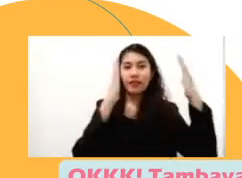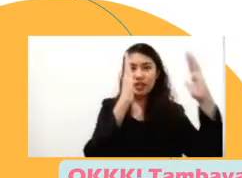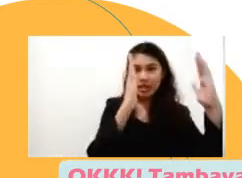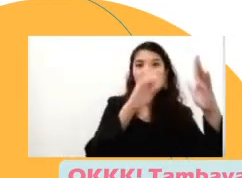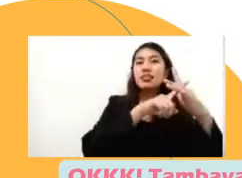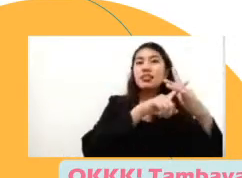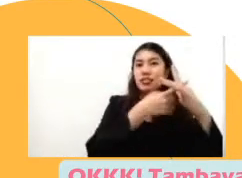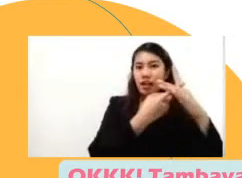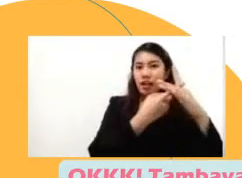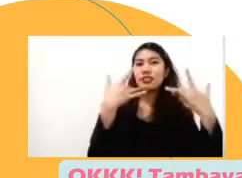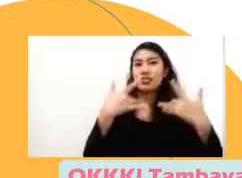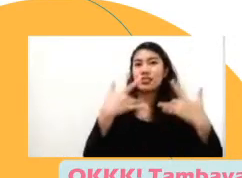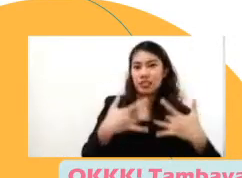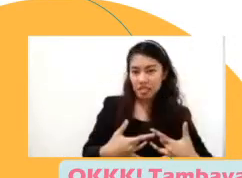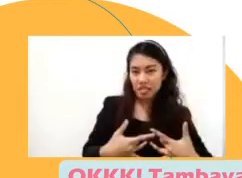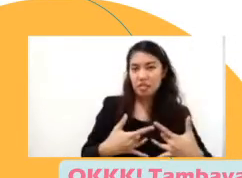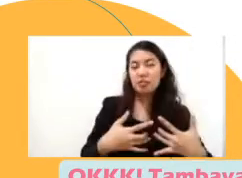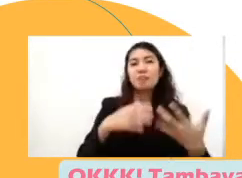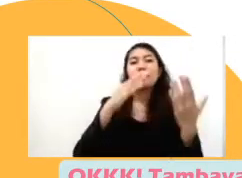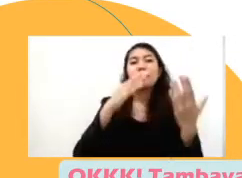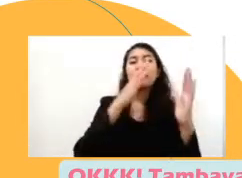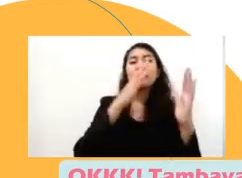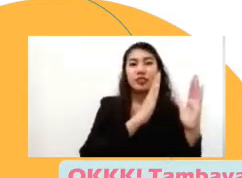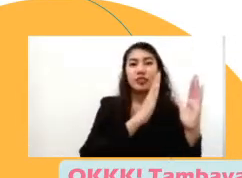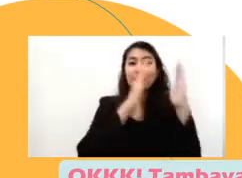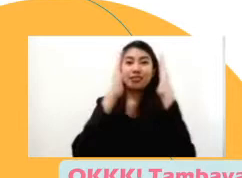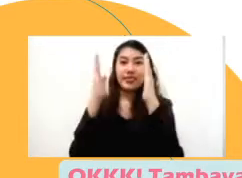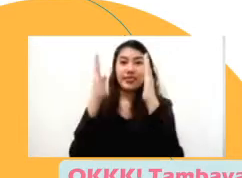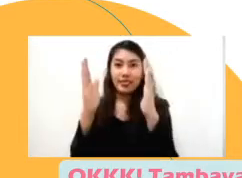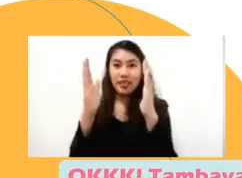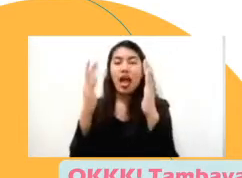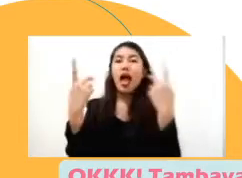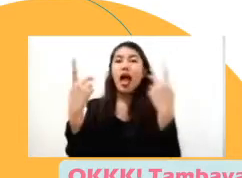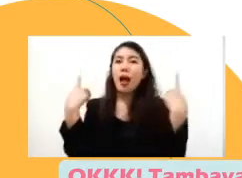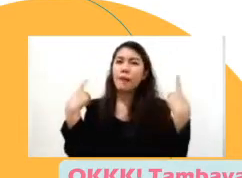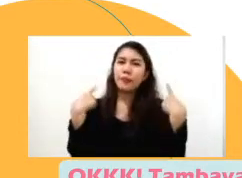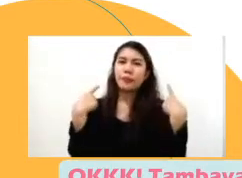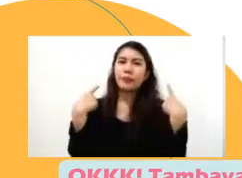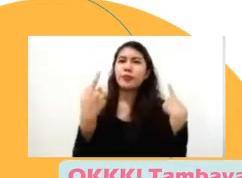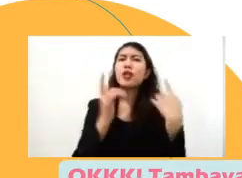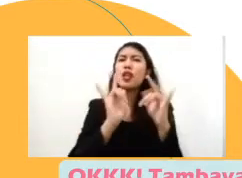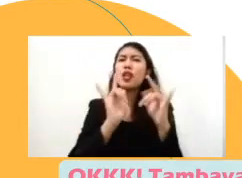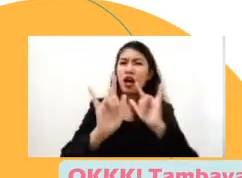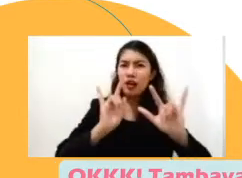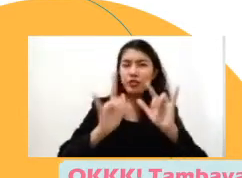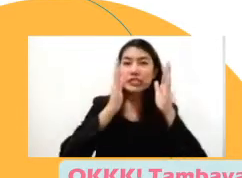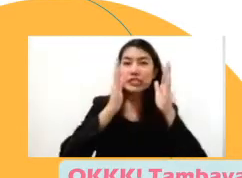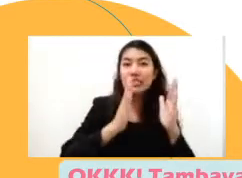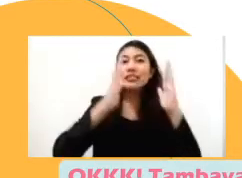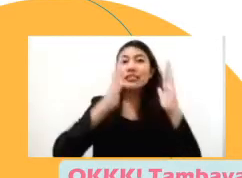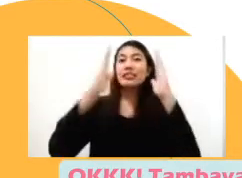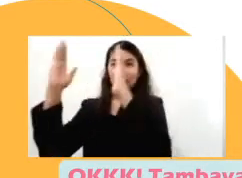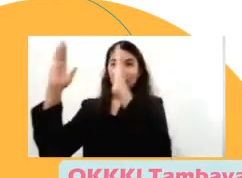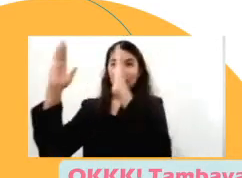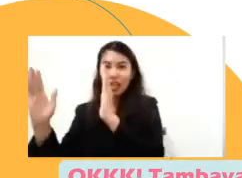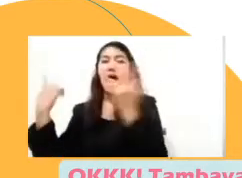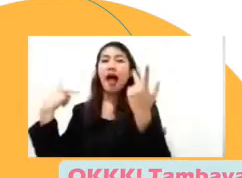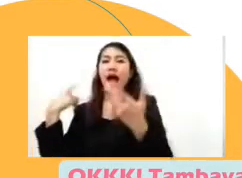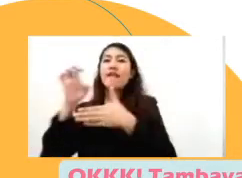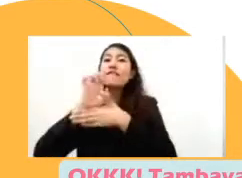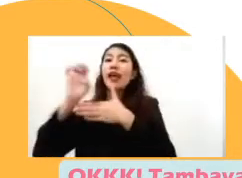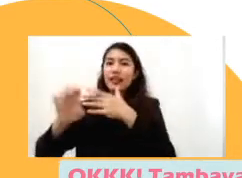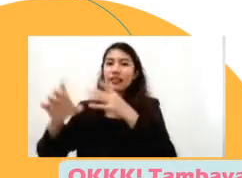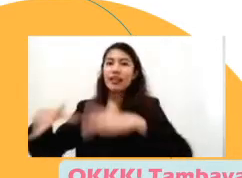end. Nagkaroon ng graph or arko yung lyrics ng kanta. Yes. So masaya pag ganun